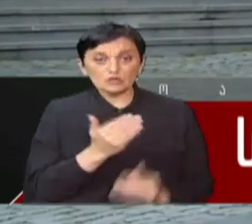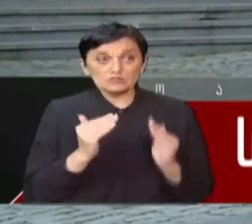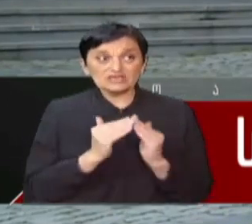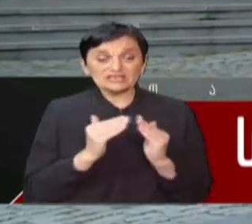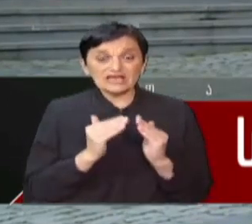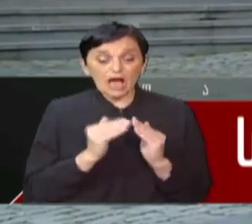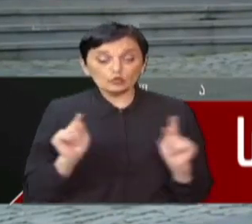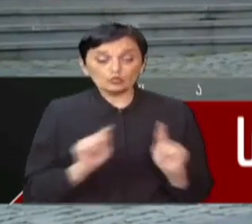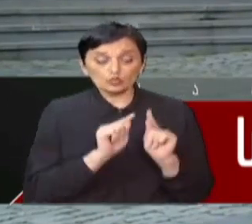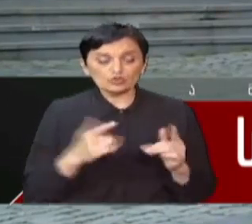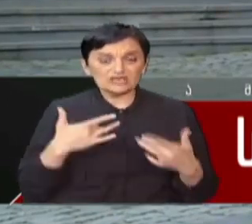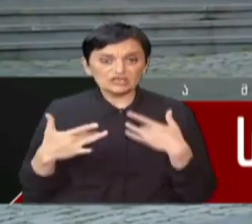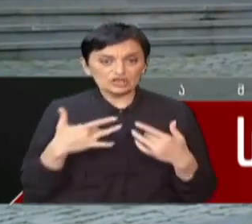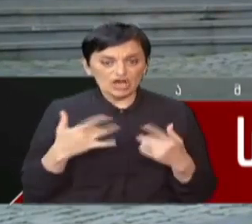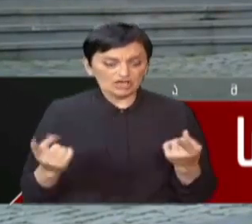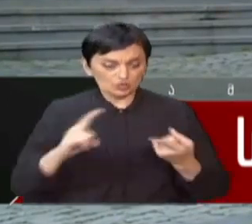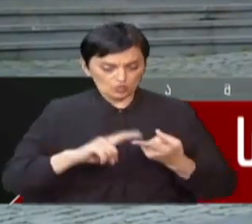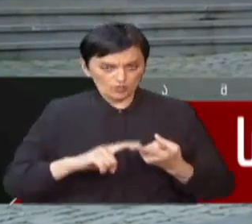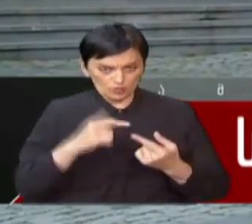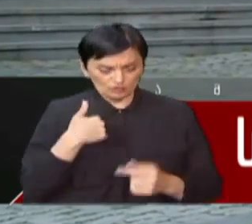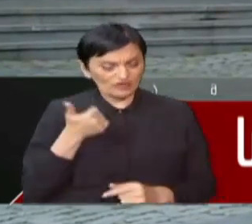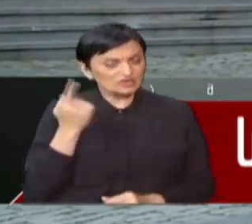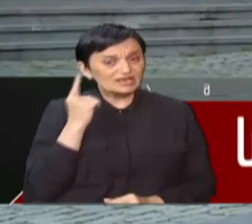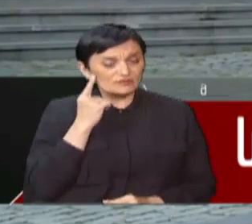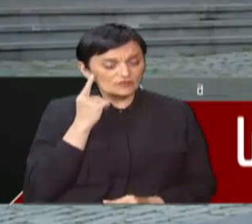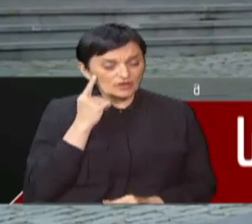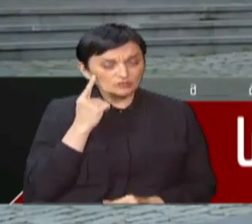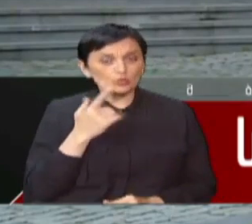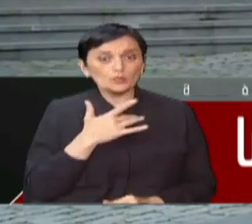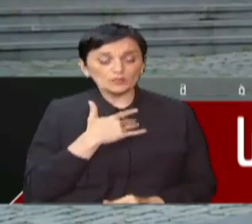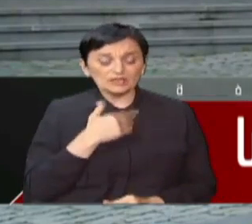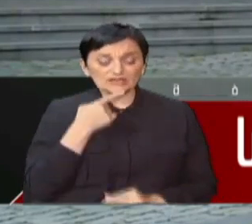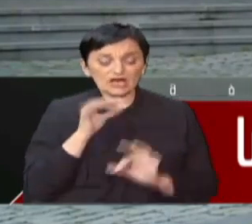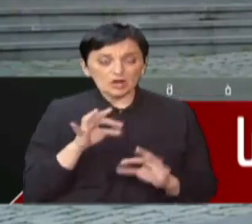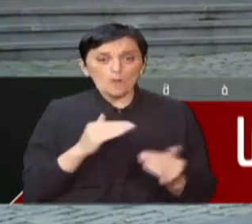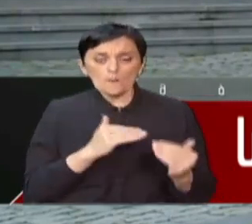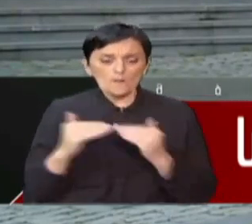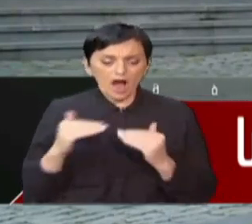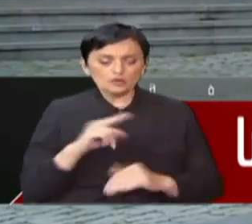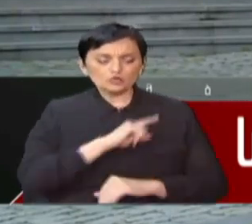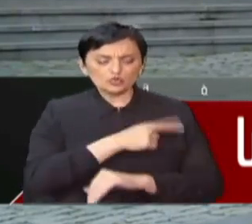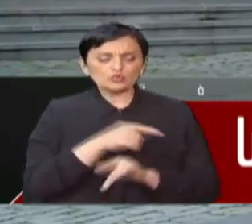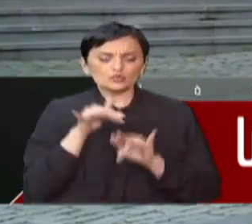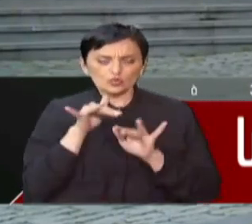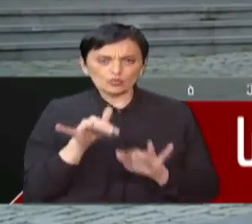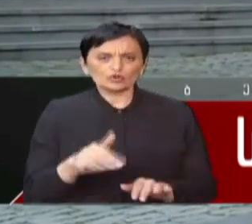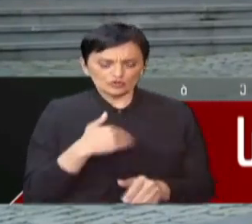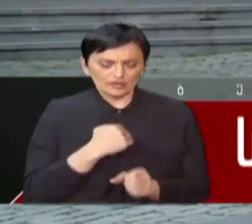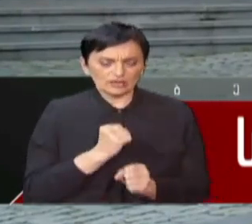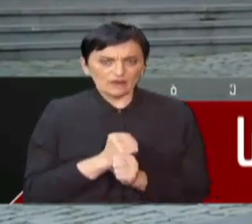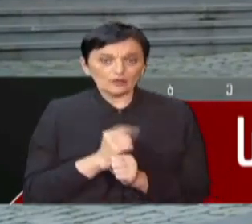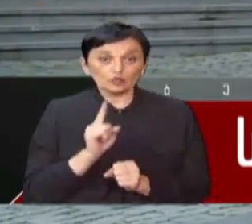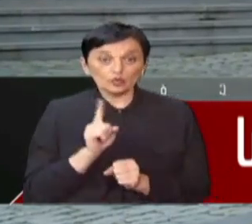de teatri. Eșcun zarian cargat gresmista, inda git xatru, maximalul talis cumvas. Ardavișurile trom,